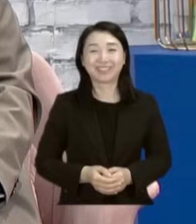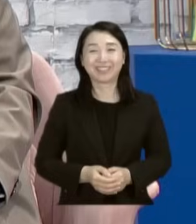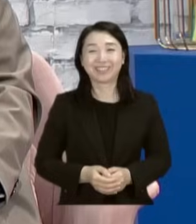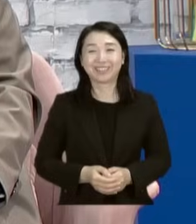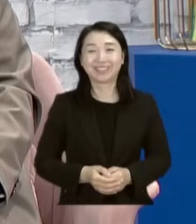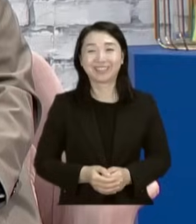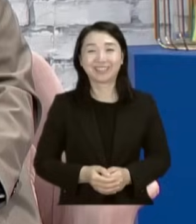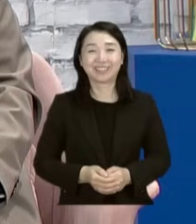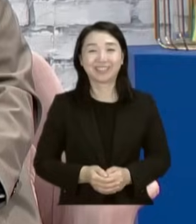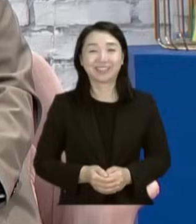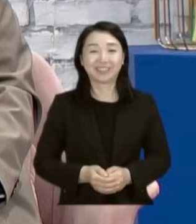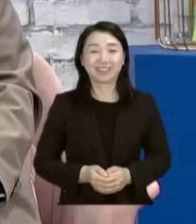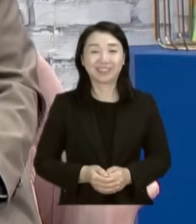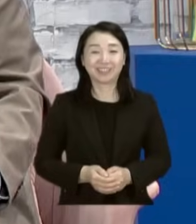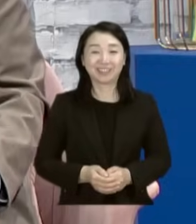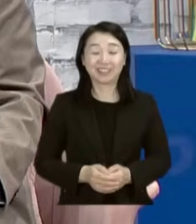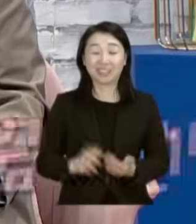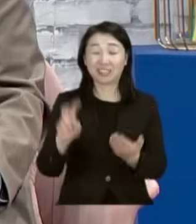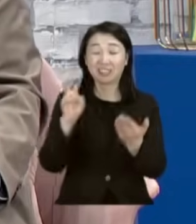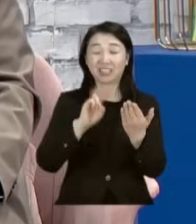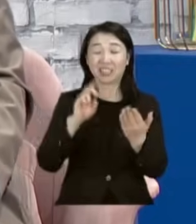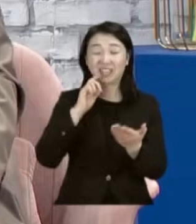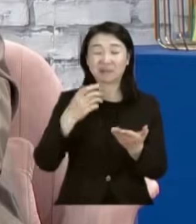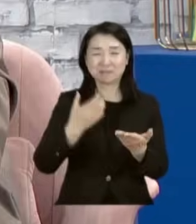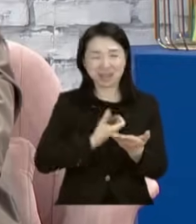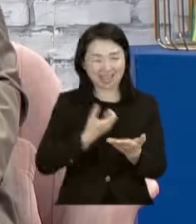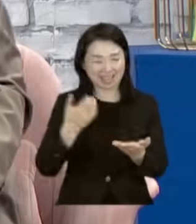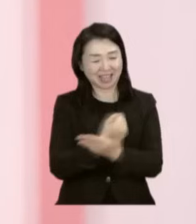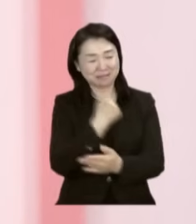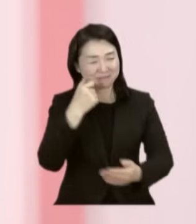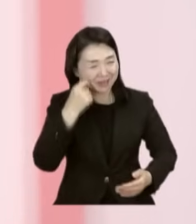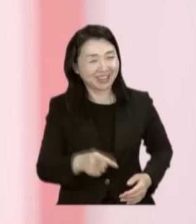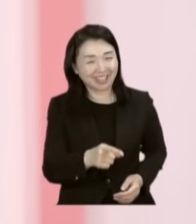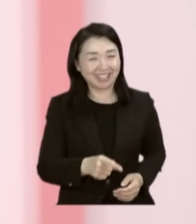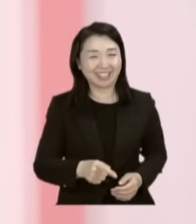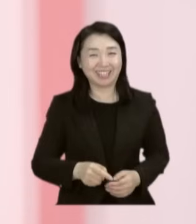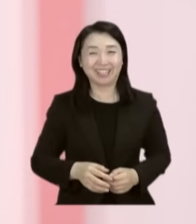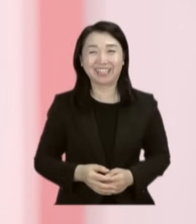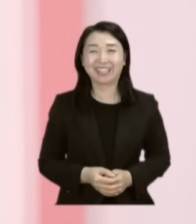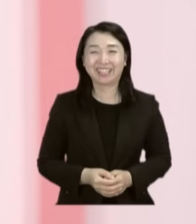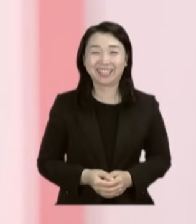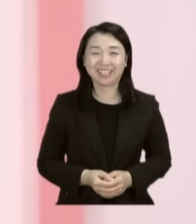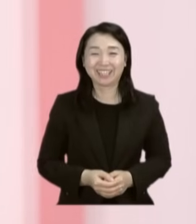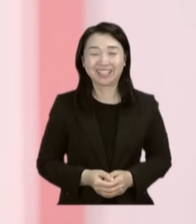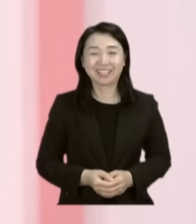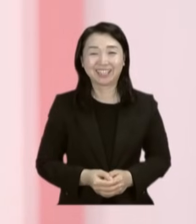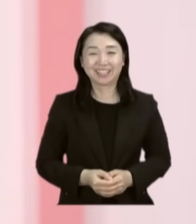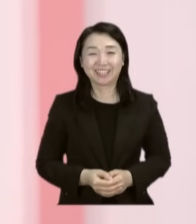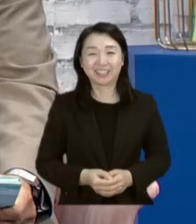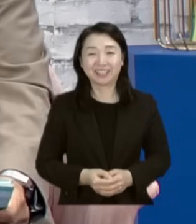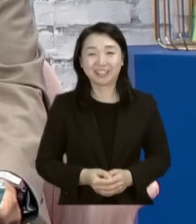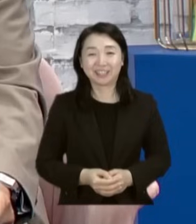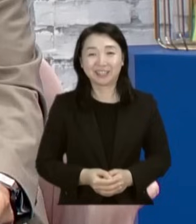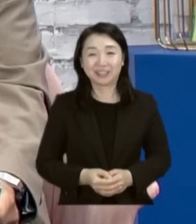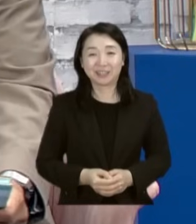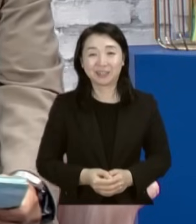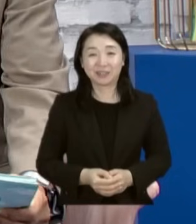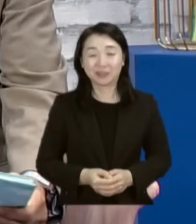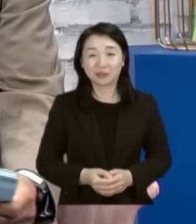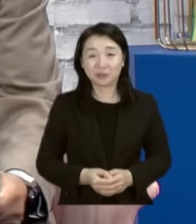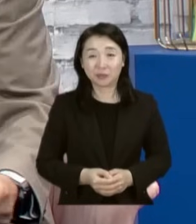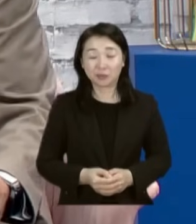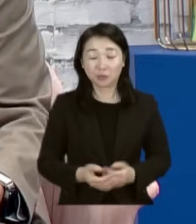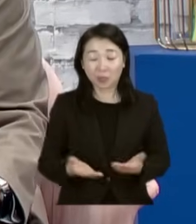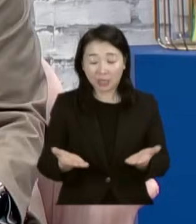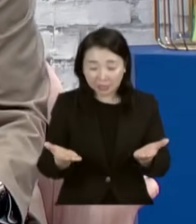아멘네 아 저 찬양으로 금매달을 못 하실 거 같네요 그거는 그거는 저 무슬림 국가 그러니까